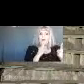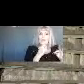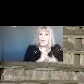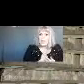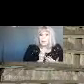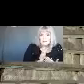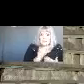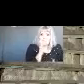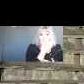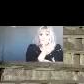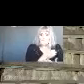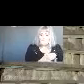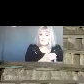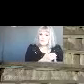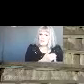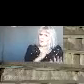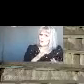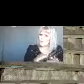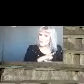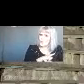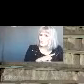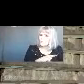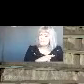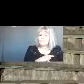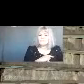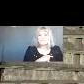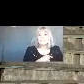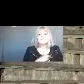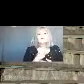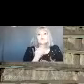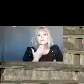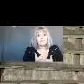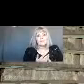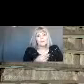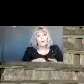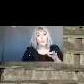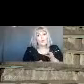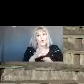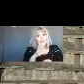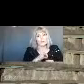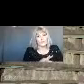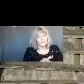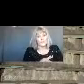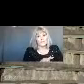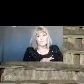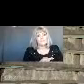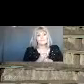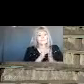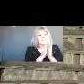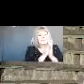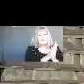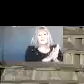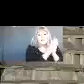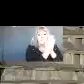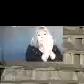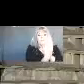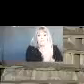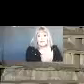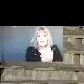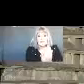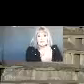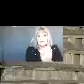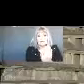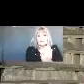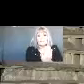nou het ons Jesus in ons story ingepas. En ek wil jou uitnooi. Bekering het net in die